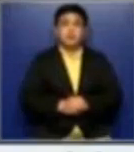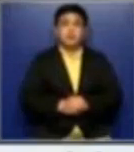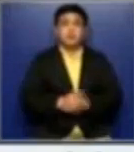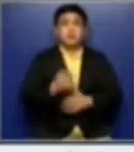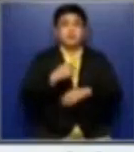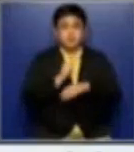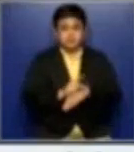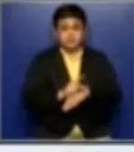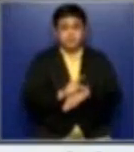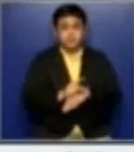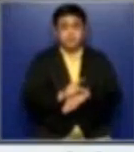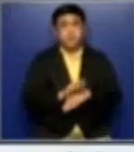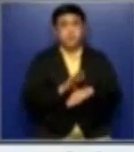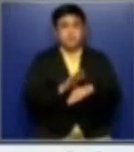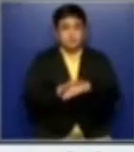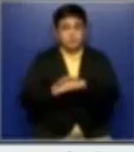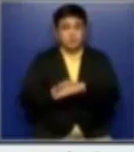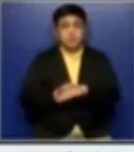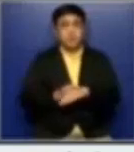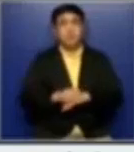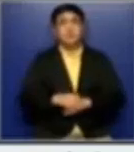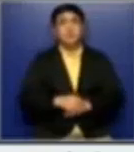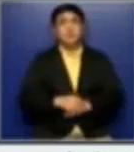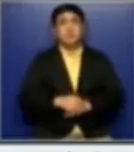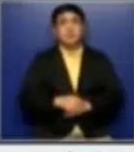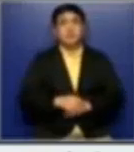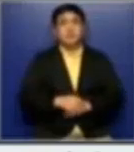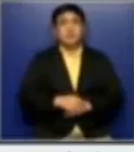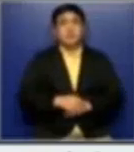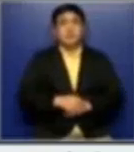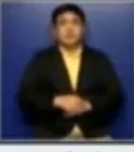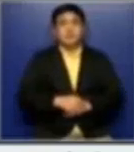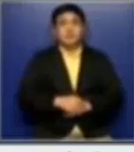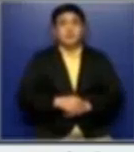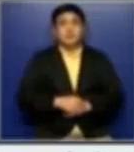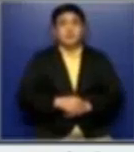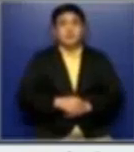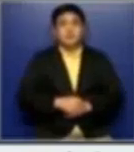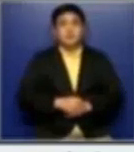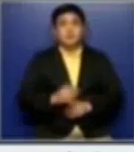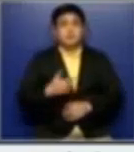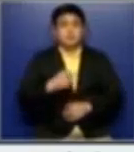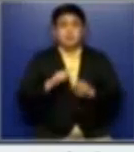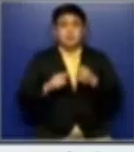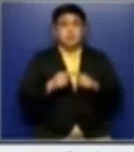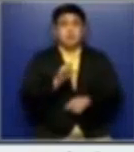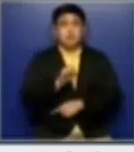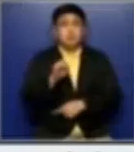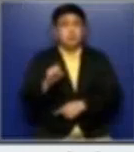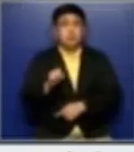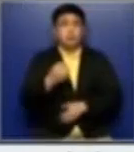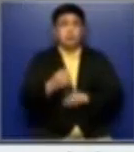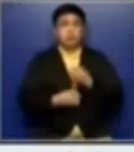ครับผมกราบเรียนว่าถ้าเท่าที่เพื่อนพูดกันมา3วันแล้วที่ผ